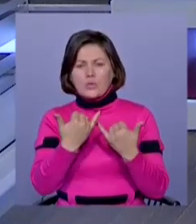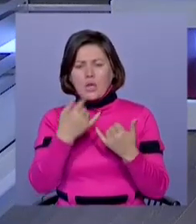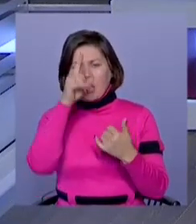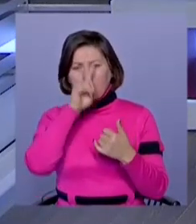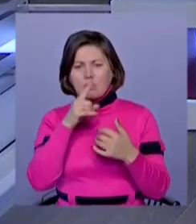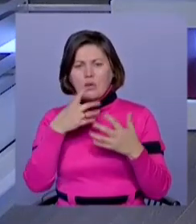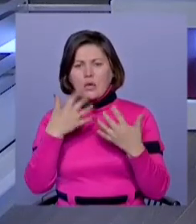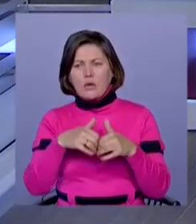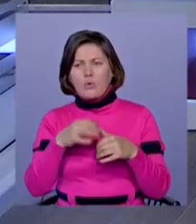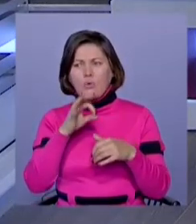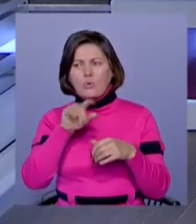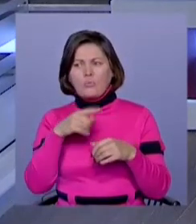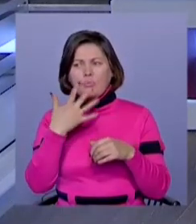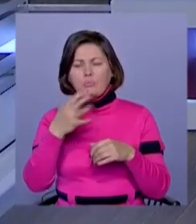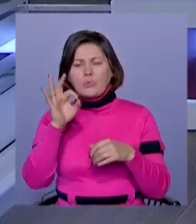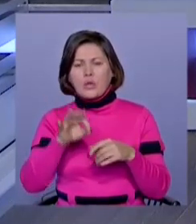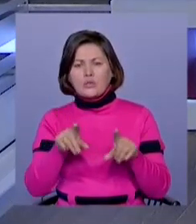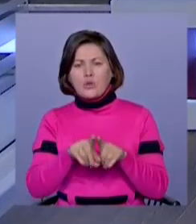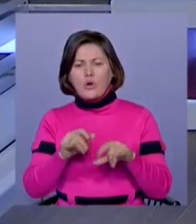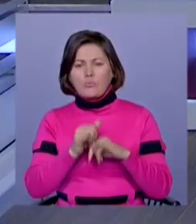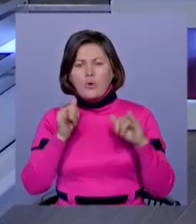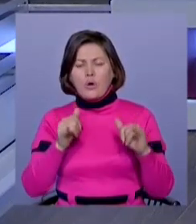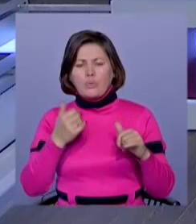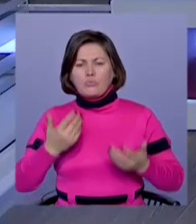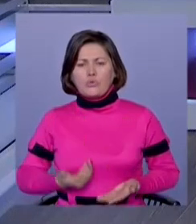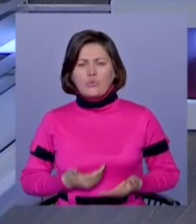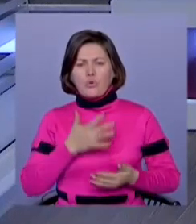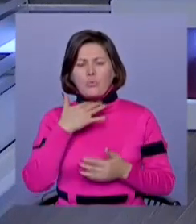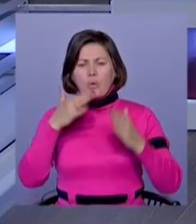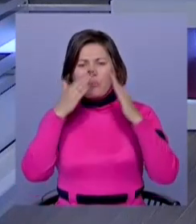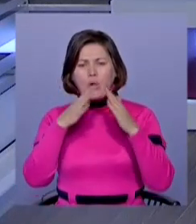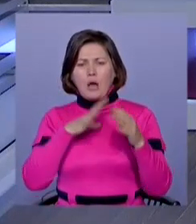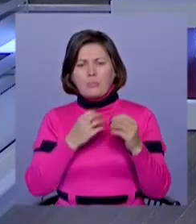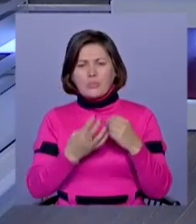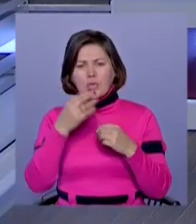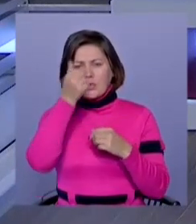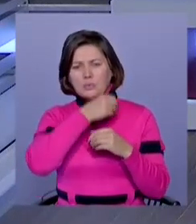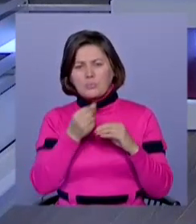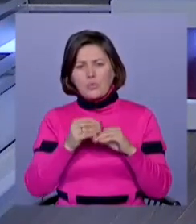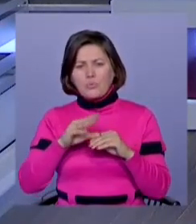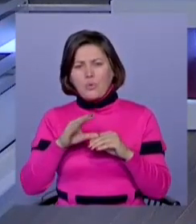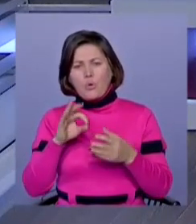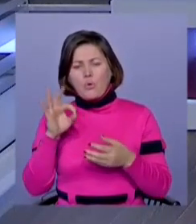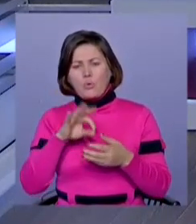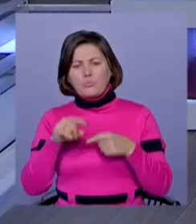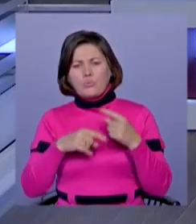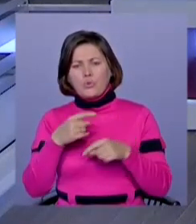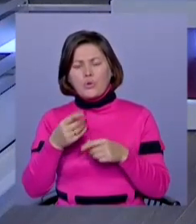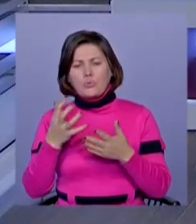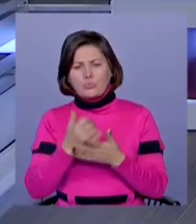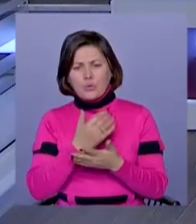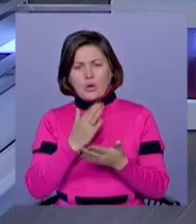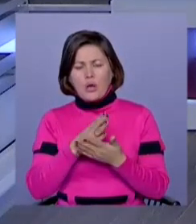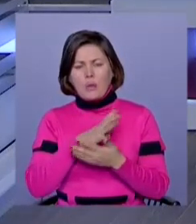салыстырғанда 0,5%-ға артық. Тұрғындар көбіне баспанаға біраз жыл қаржы жинау жүйесі арқылы қол жеткізеді